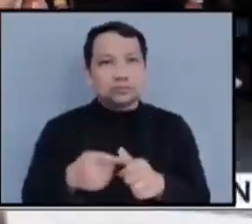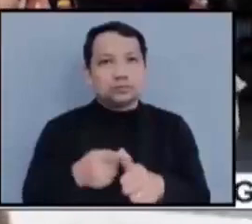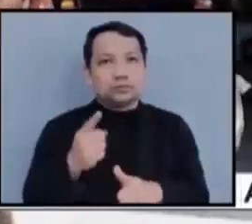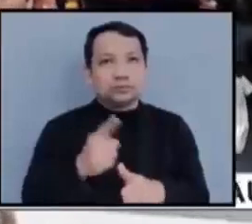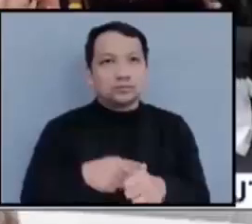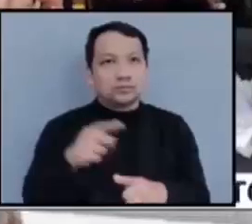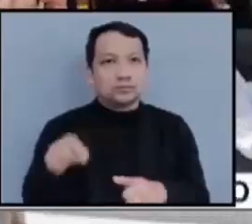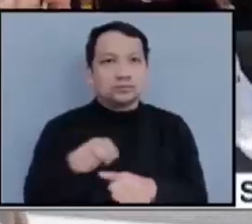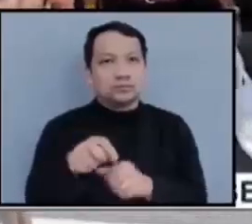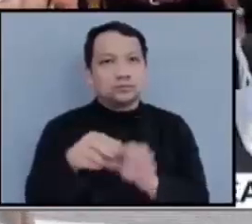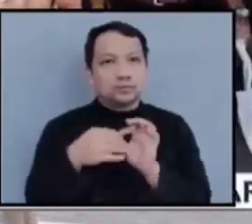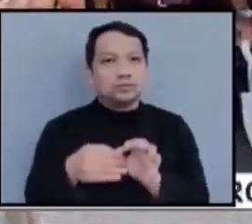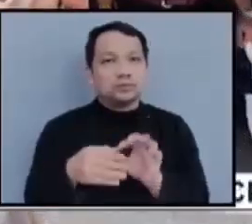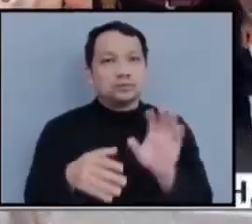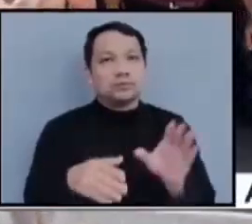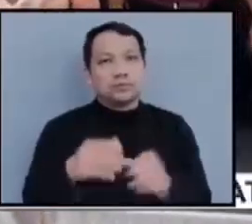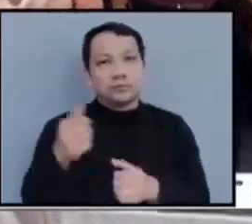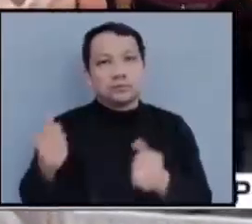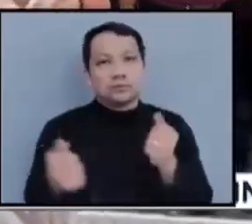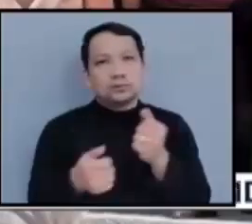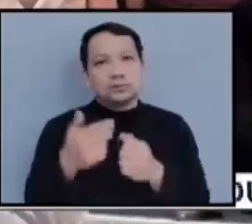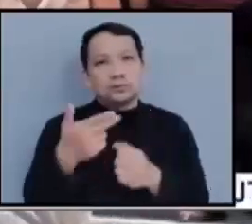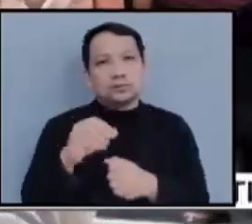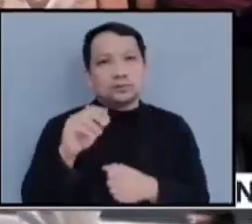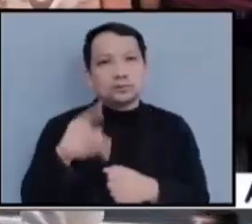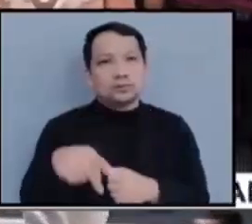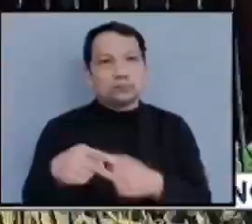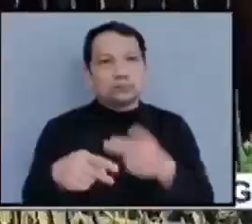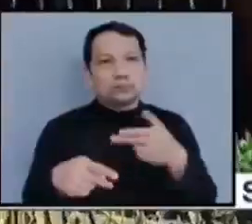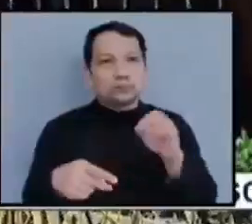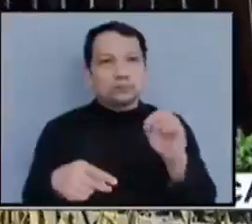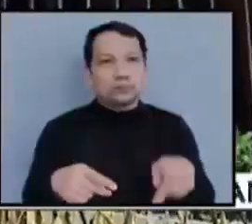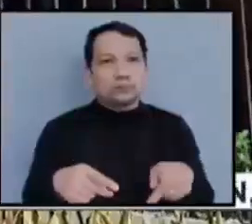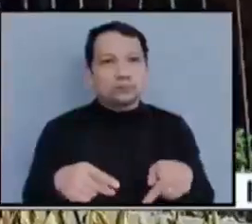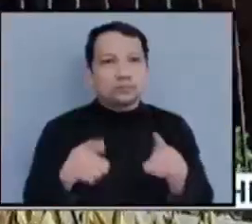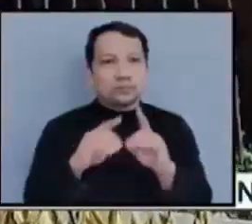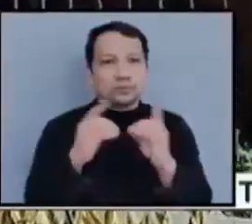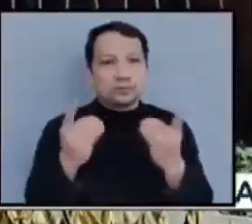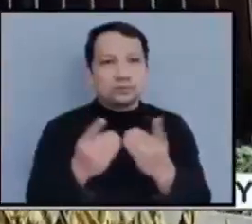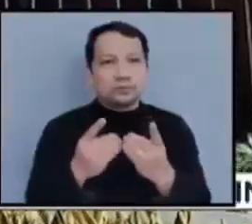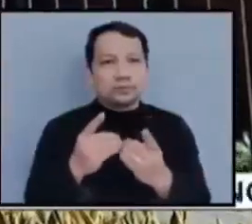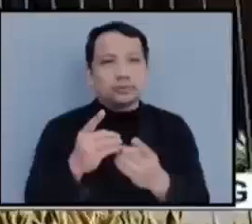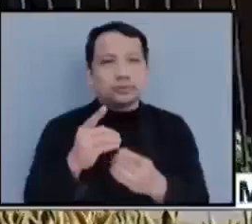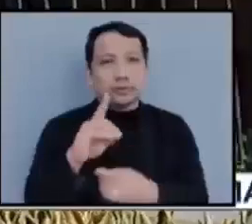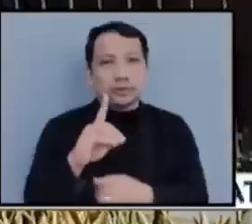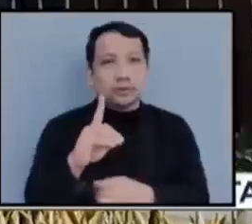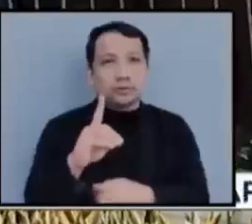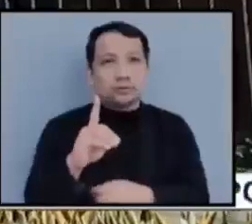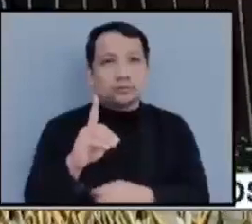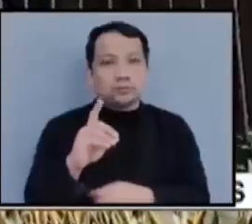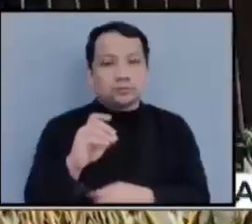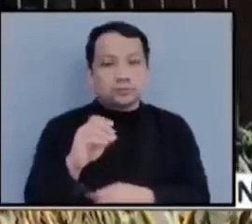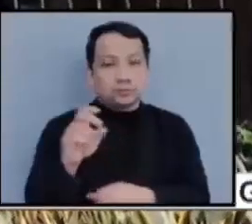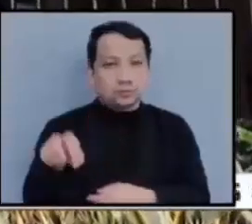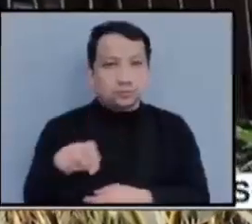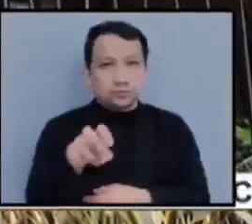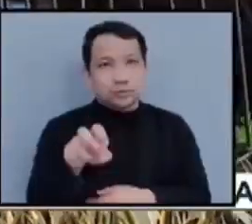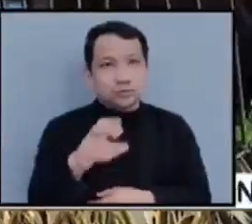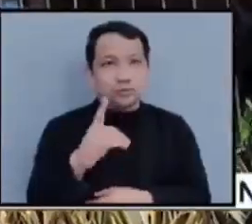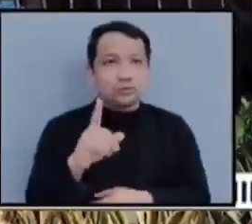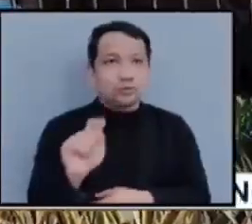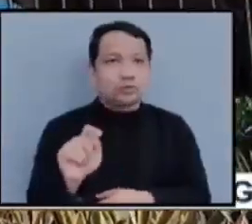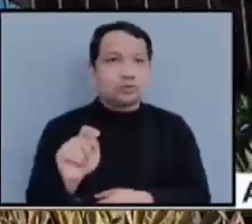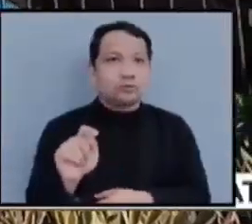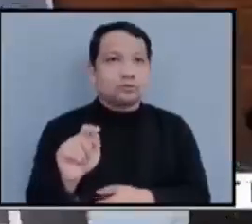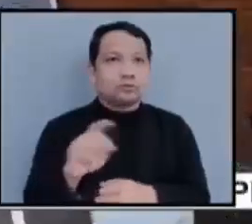destination sa ilalim ng hop-on-hop-off program ng Department of Tourism. Kasama rin sa pwedeng bisitahin sa Manila Cultural Hub